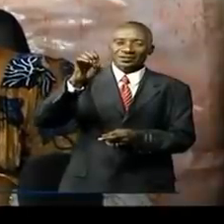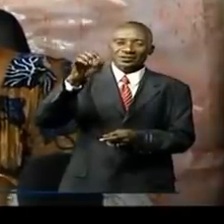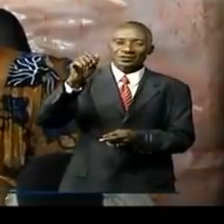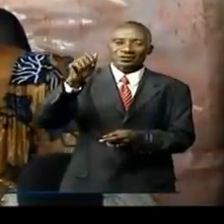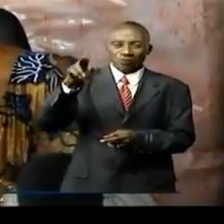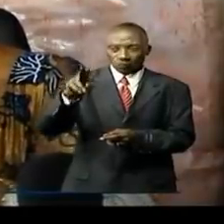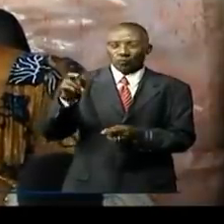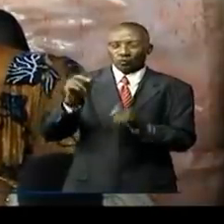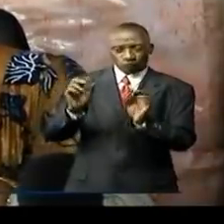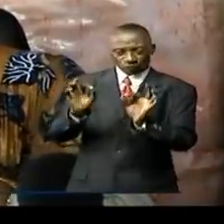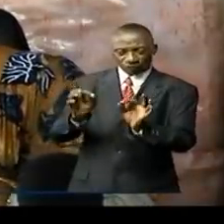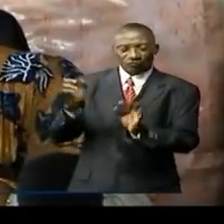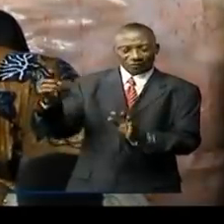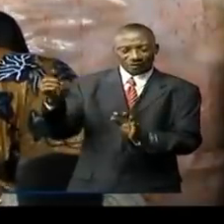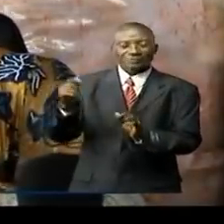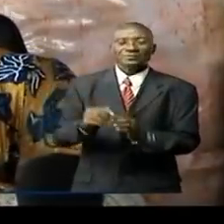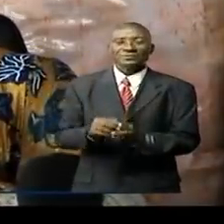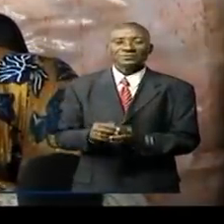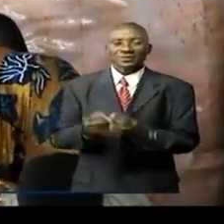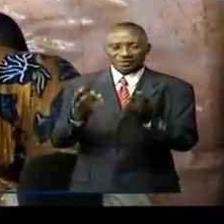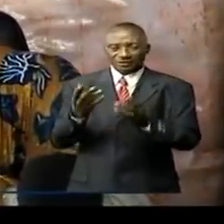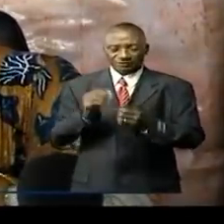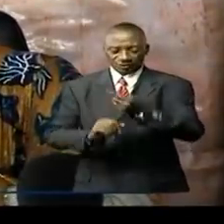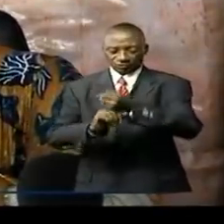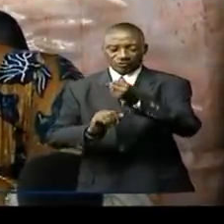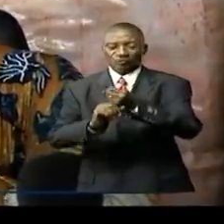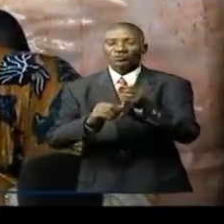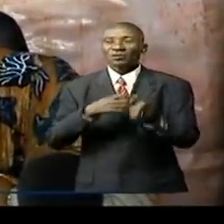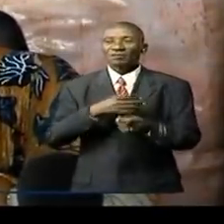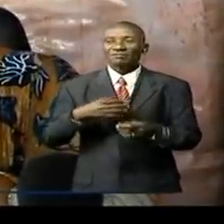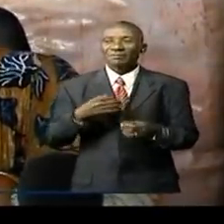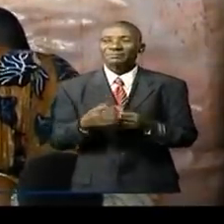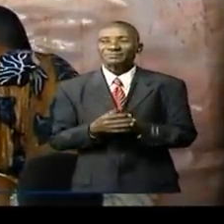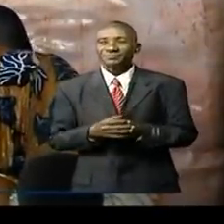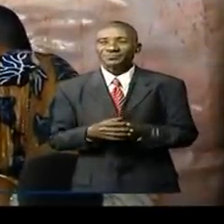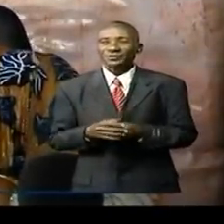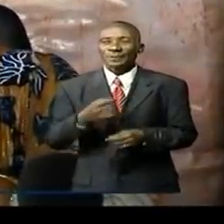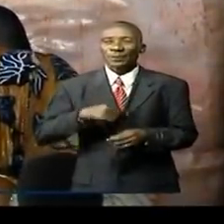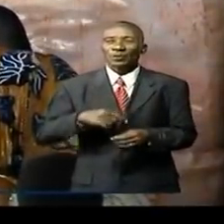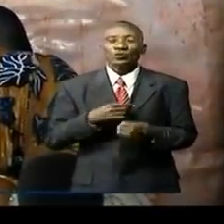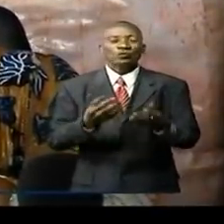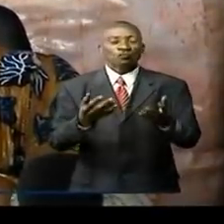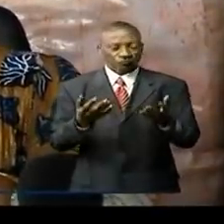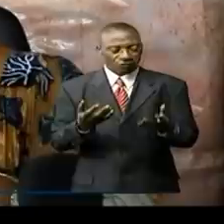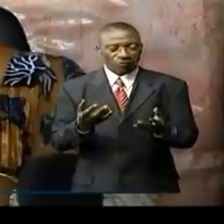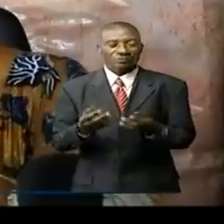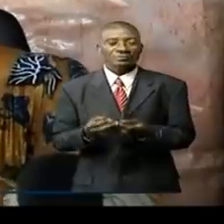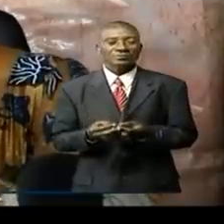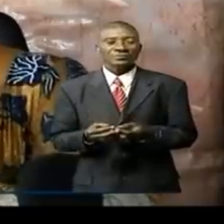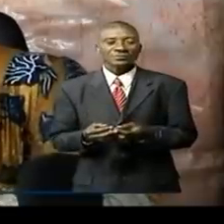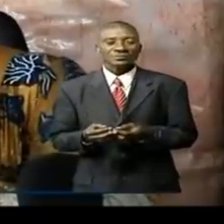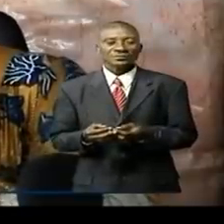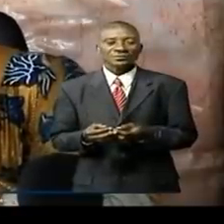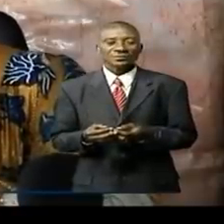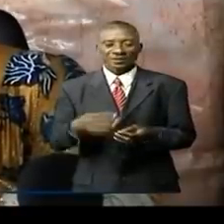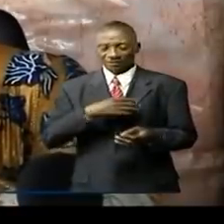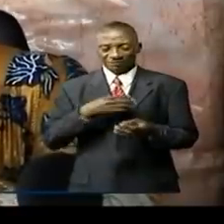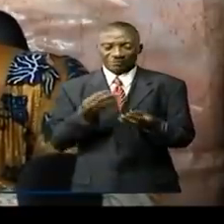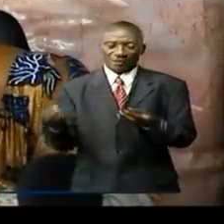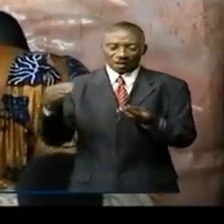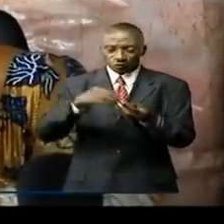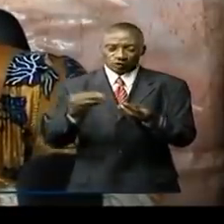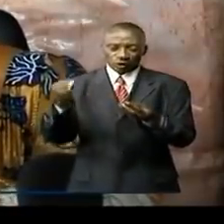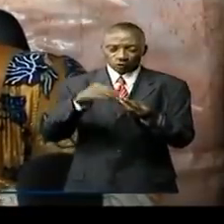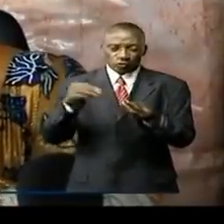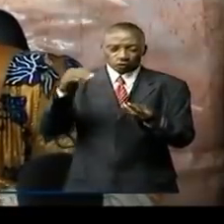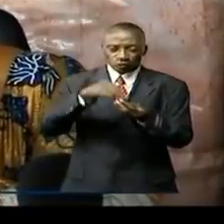sommes ouverts, et d'ailleurs, nous voulons que nous puissions être encore plus nombreux parce que nous avons besoin de constituer une force vive et